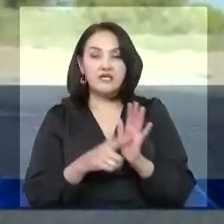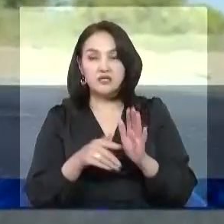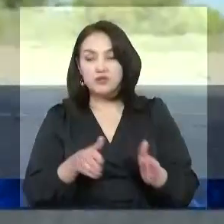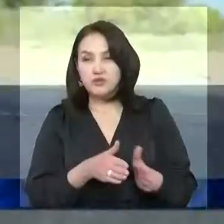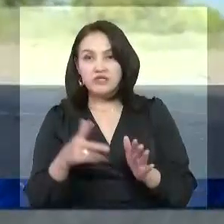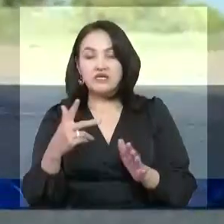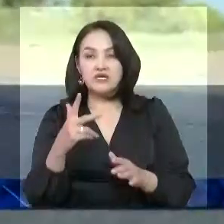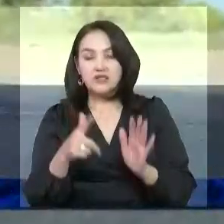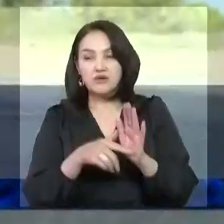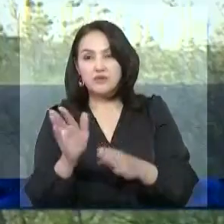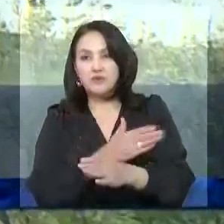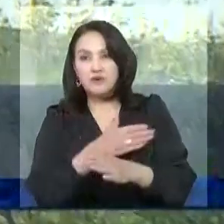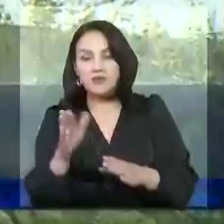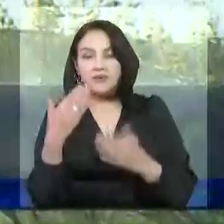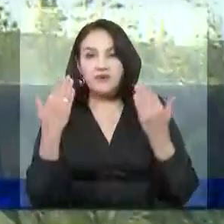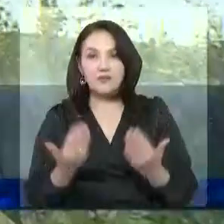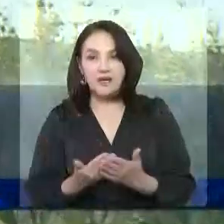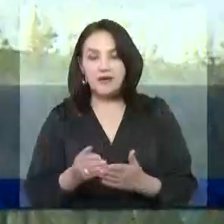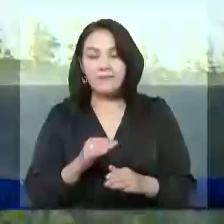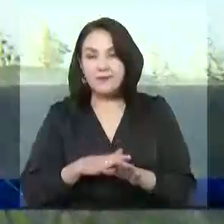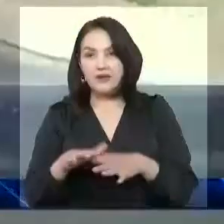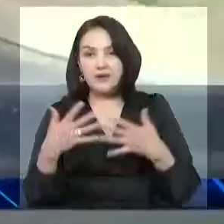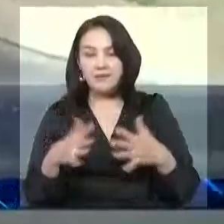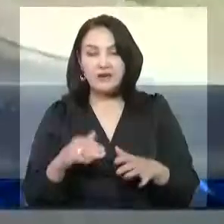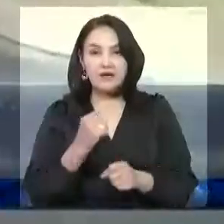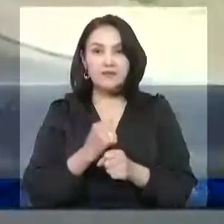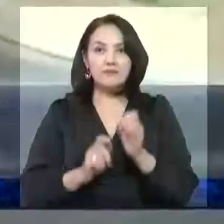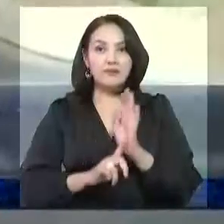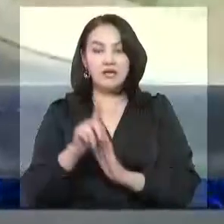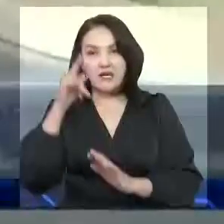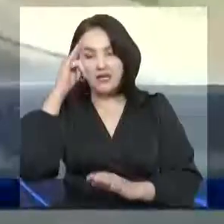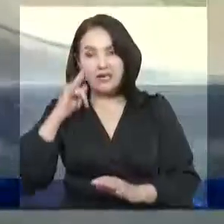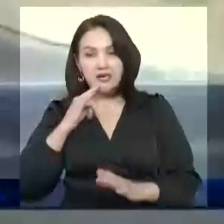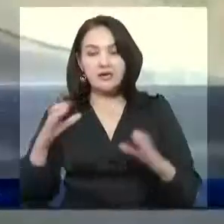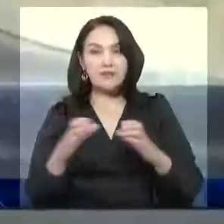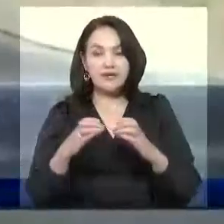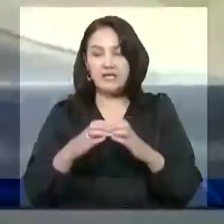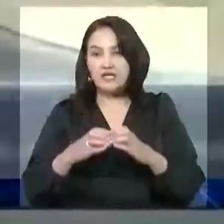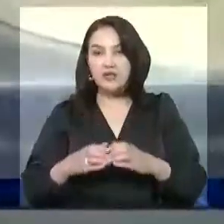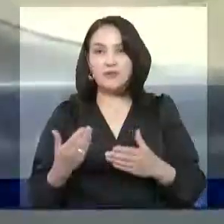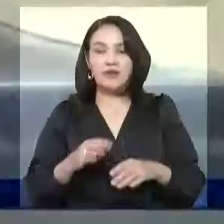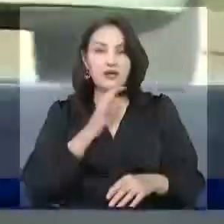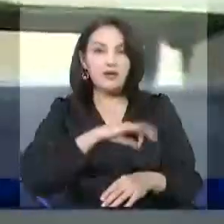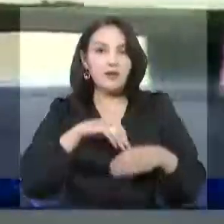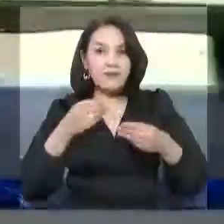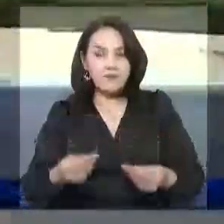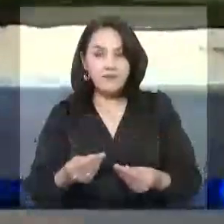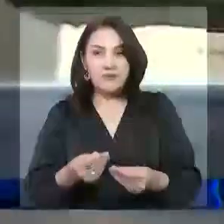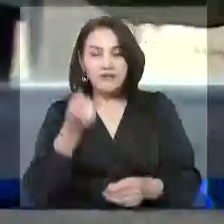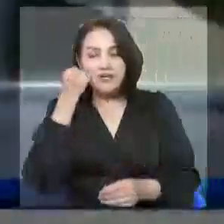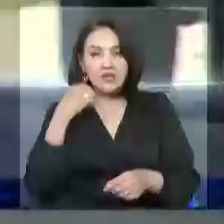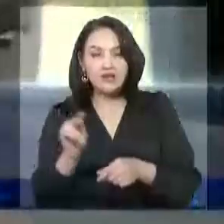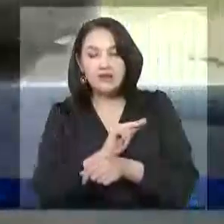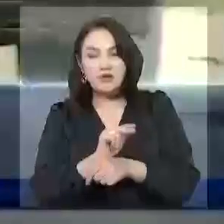учаскеге бөлінген. Бүгінде бір учаскенің жобасы мақұлданып, жұмыс басталды. Қазавтожол компаниясы жаңасы қолданысқа берілгенше ескісін